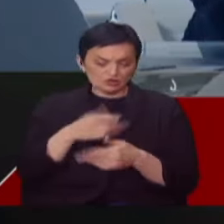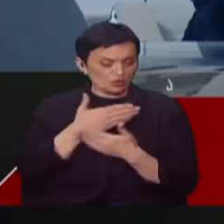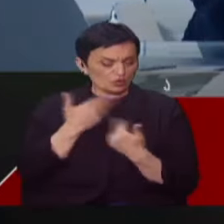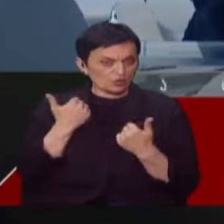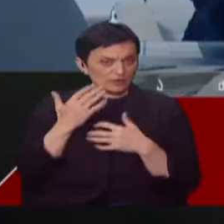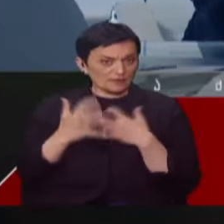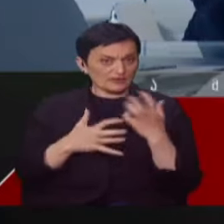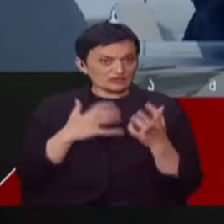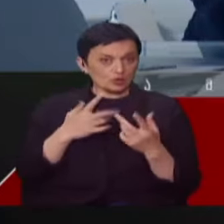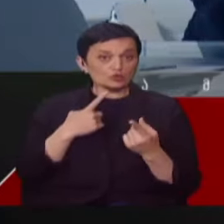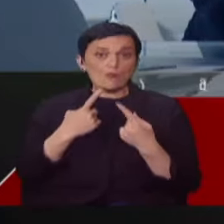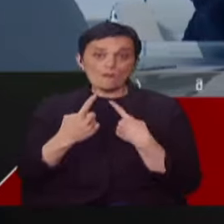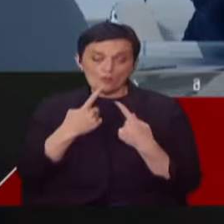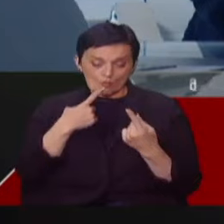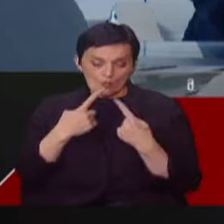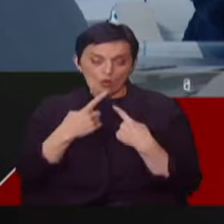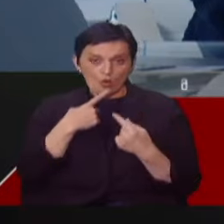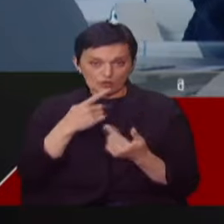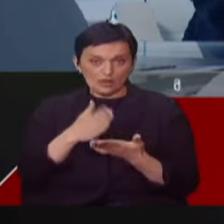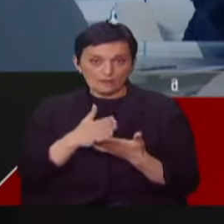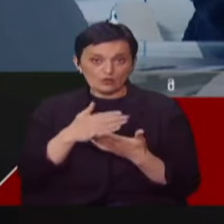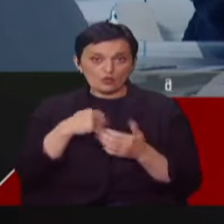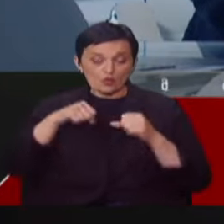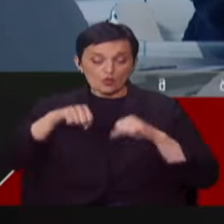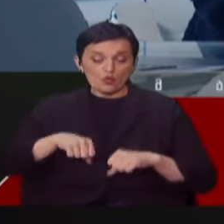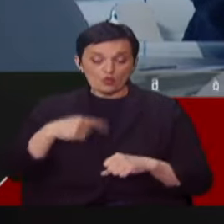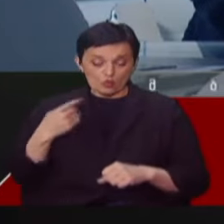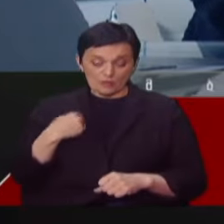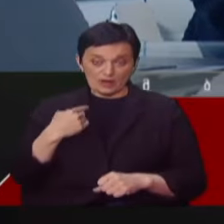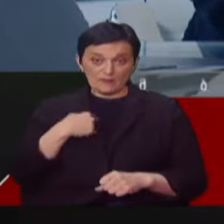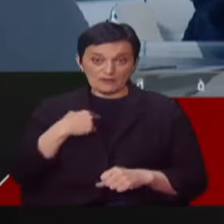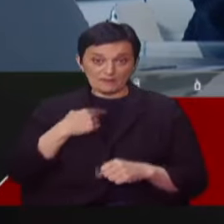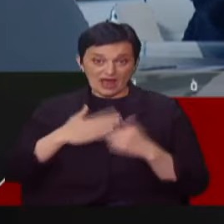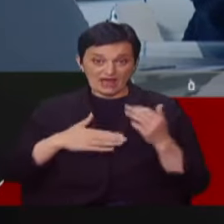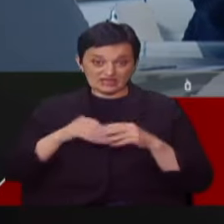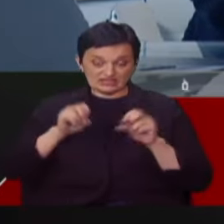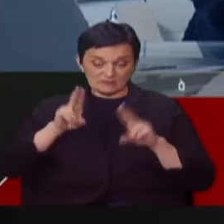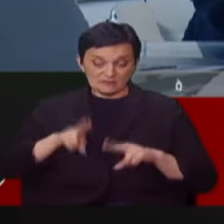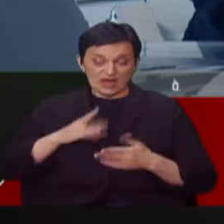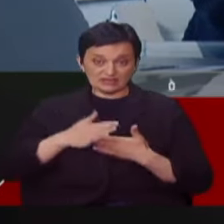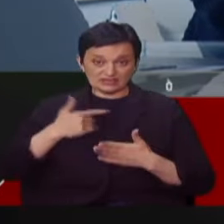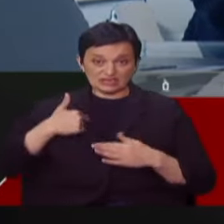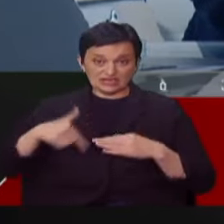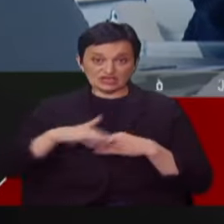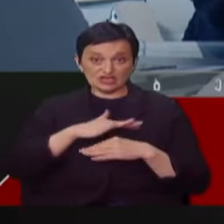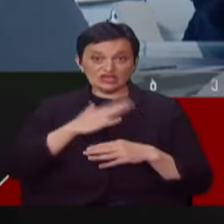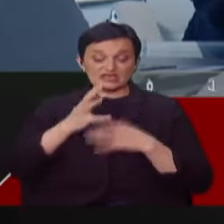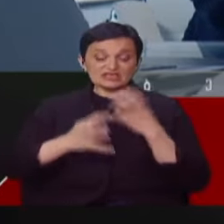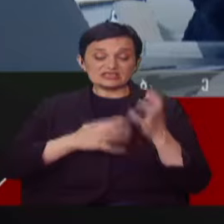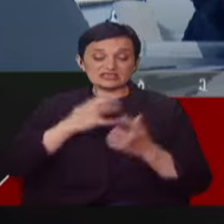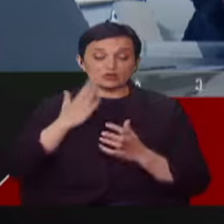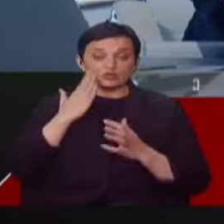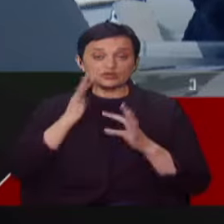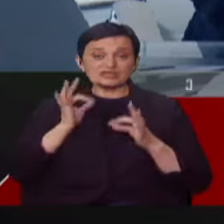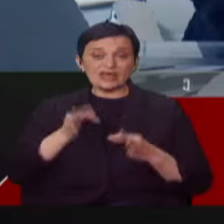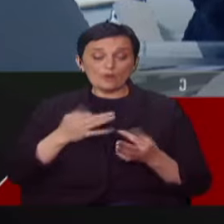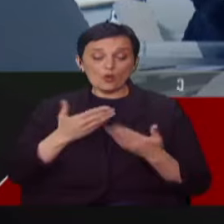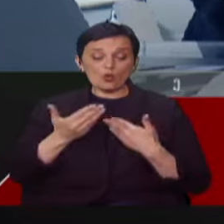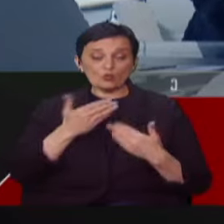საერთაშორისო სამართალში. მე ამის თქმის უფლებას მაძლევს ის, რომ მე ამ დარგის სპეციალისტი ვარ. საერთაშორისო სამართლებრივ ურთიერთობებში